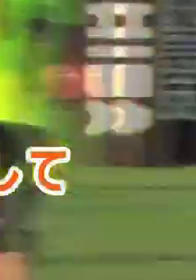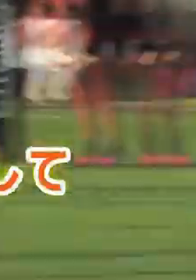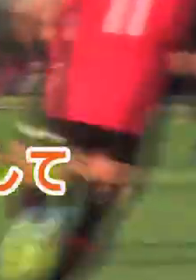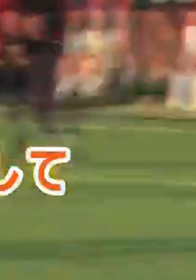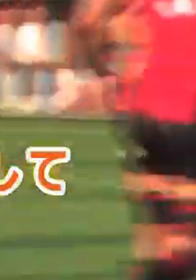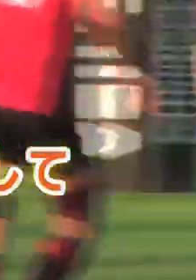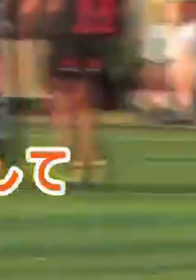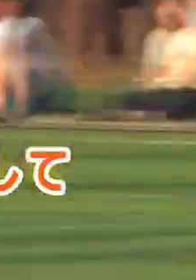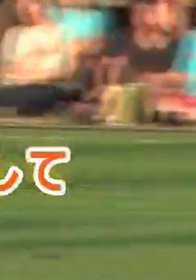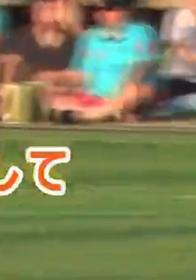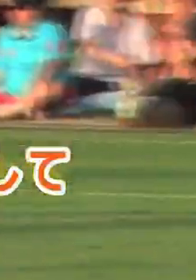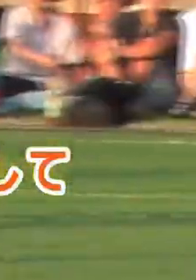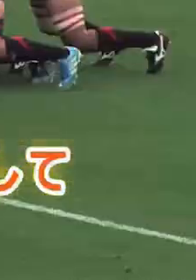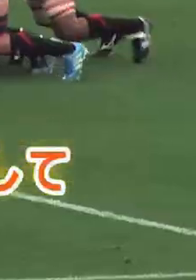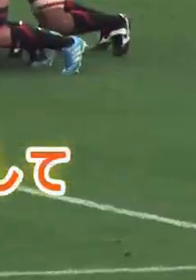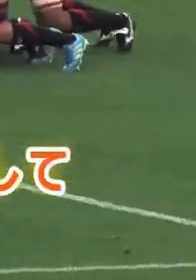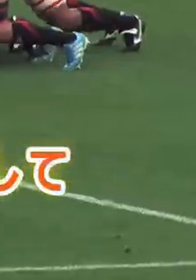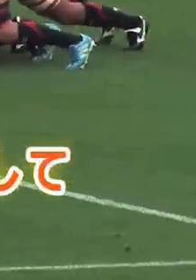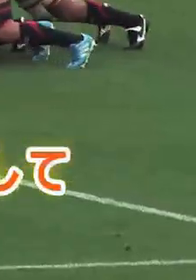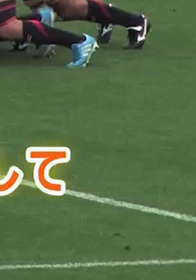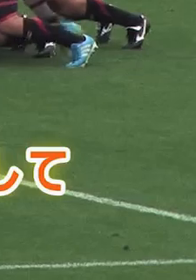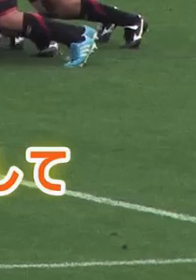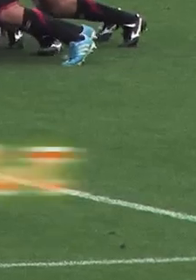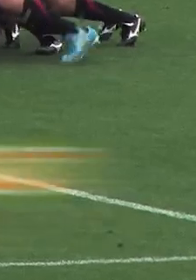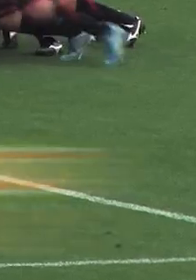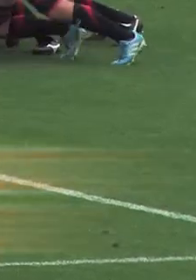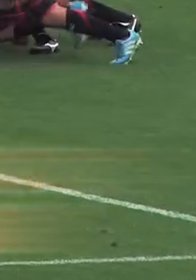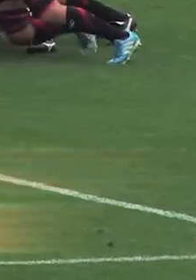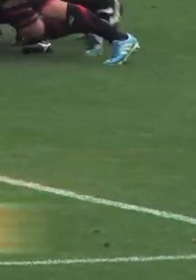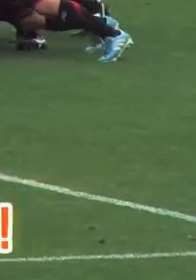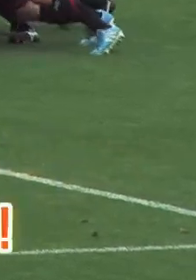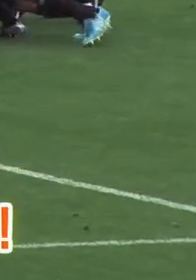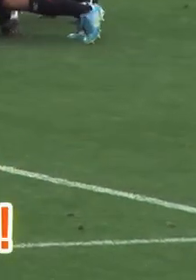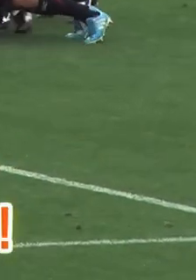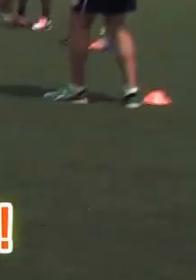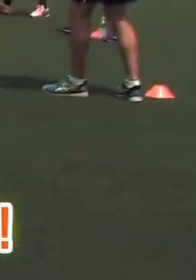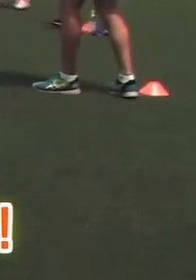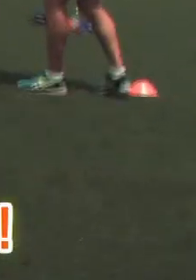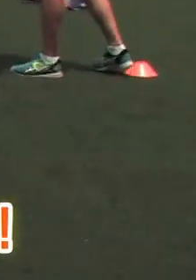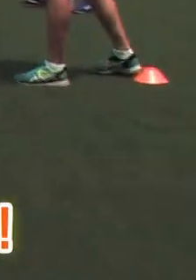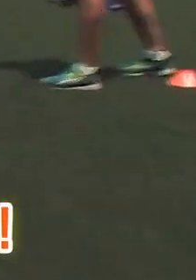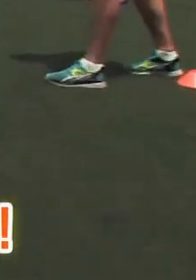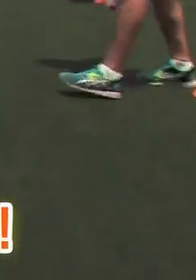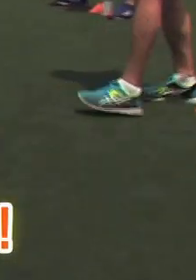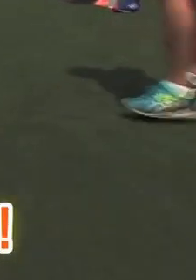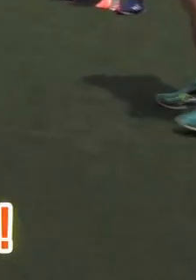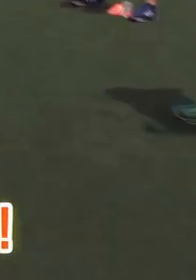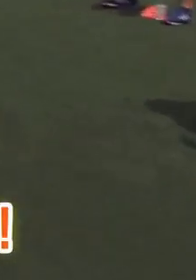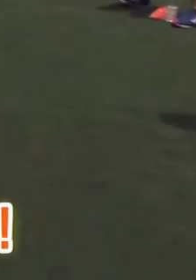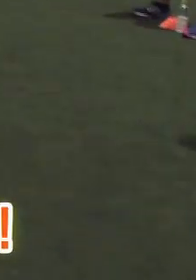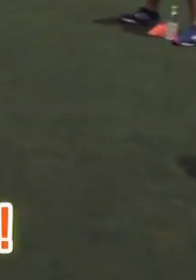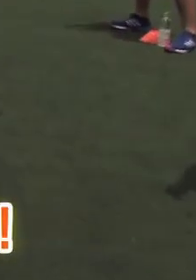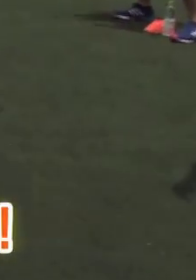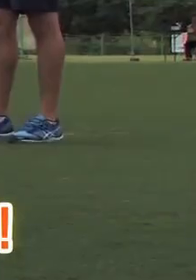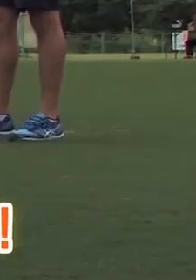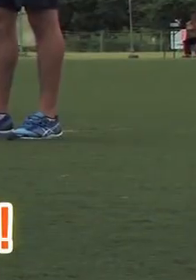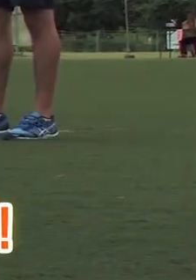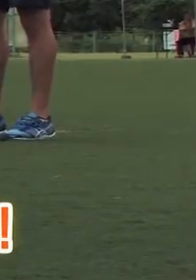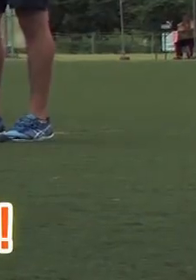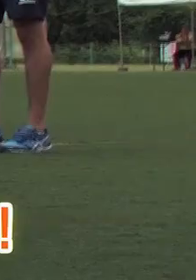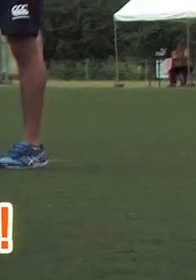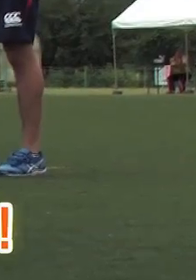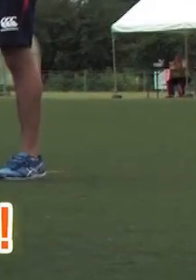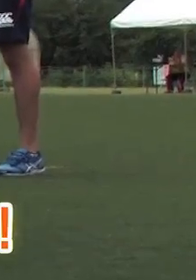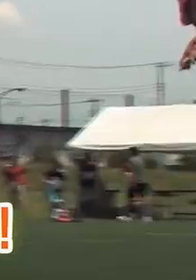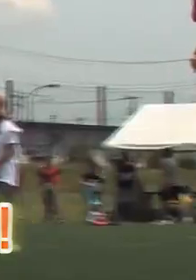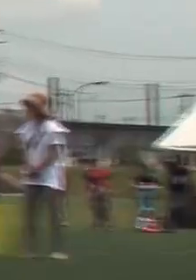グビーを中心にしてスクラムを組んでいきたい。ラグビーが盛り上がれば府中の町も人も元